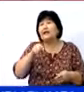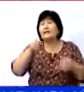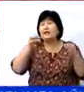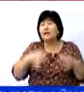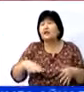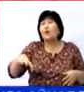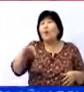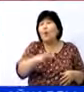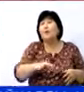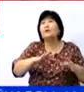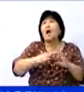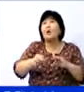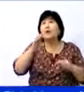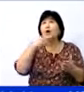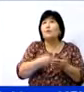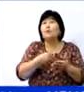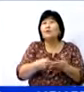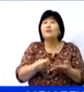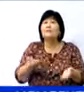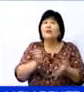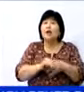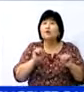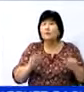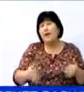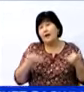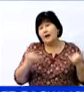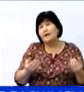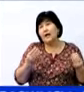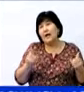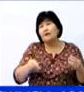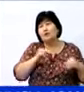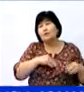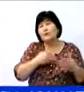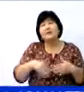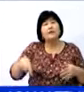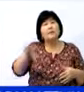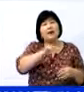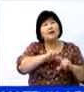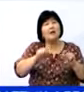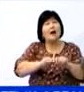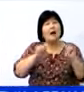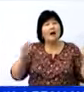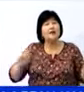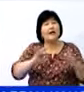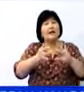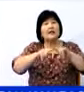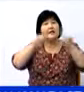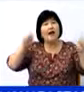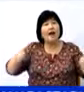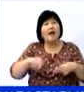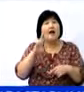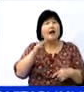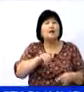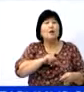келген облыстың, ауданның бюджеттерімен танысуға болады. Қазіргі таңда қаржымен жұмыс істейтін барлық мекемелер ашық интерактивті картаға өз